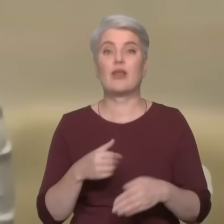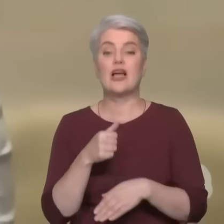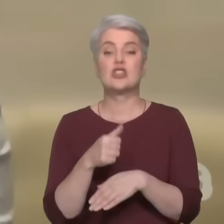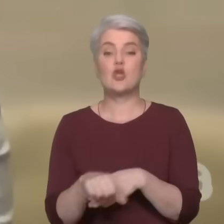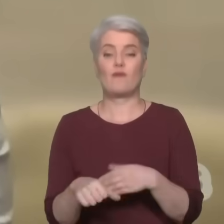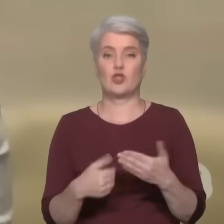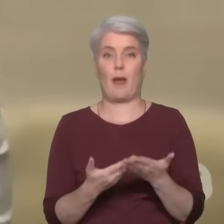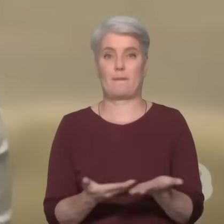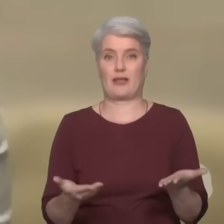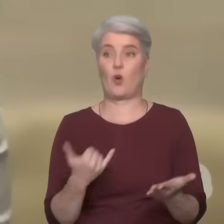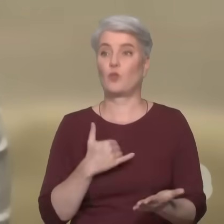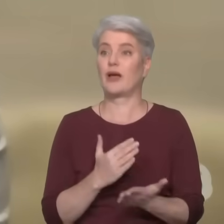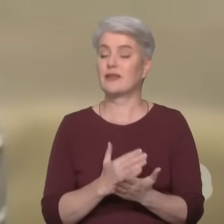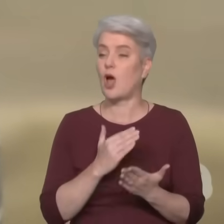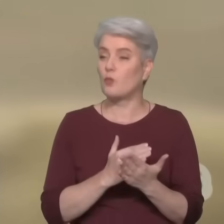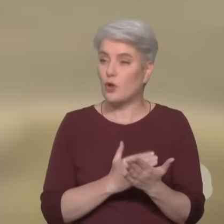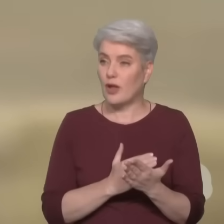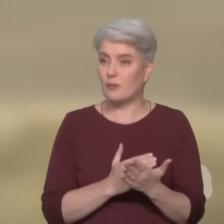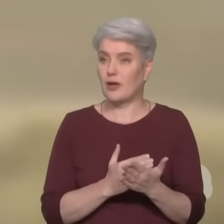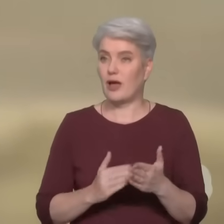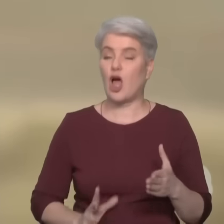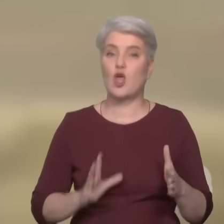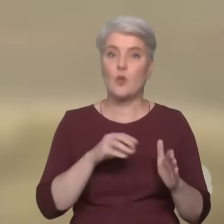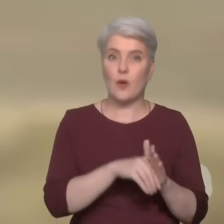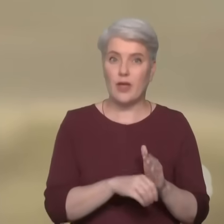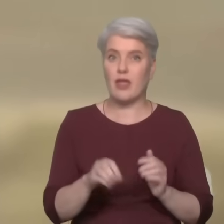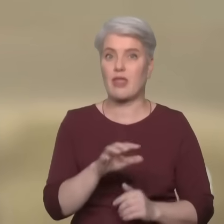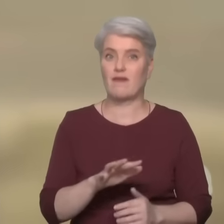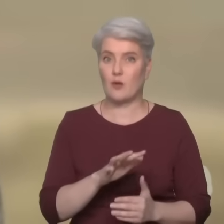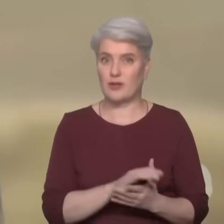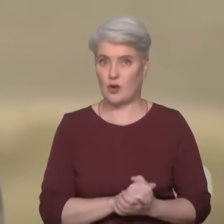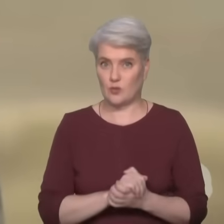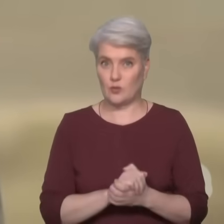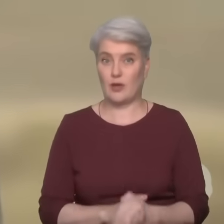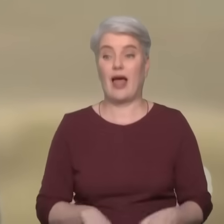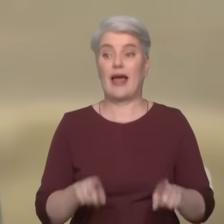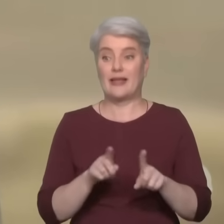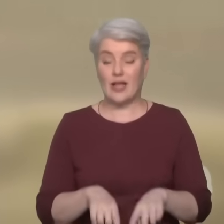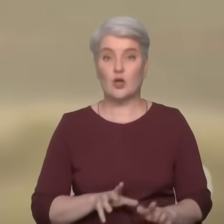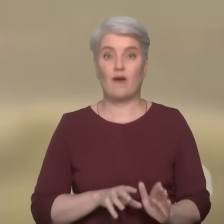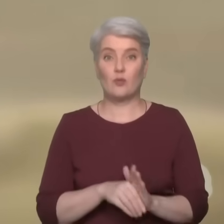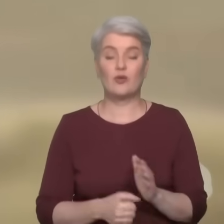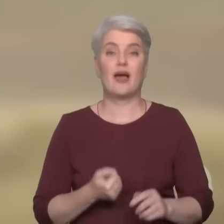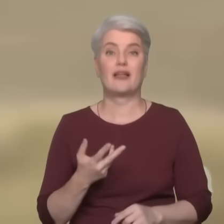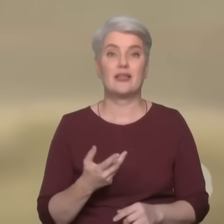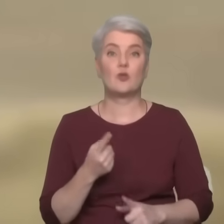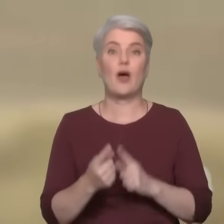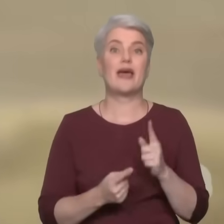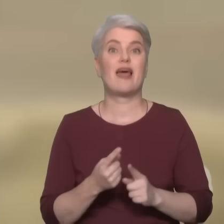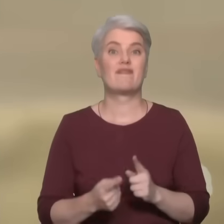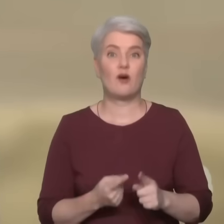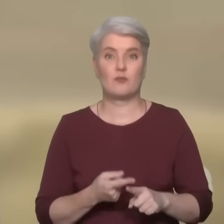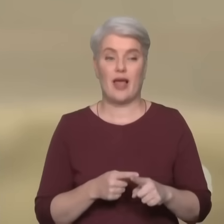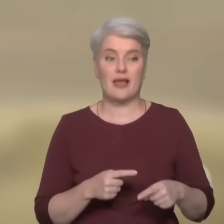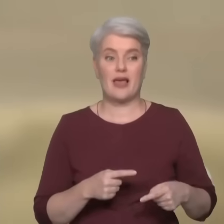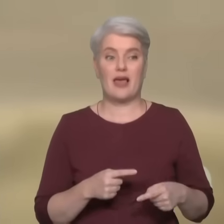же є програма, наприклад, доєднання до Європейського Союзу, як тако, вона також включає низку реформ, які перекликаються з тими реформами,